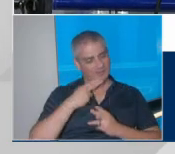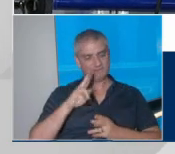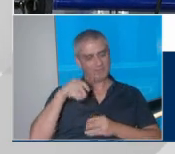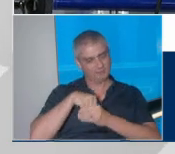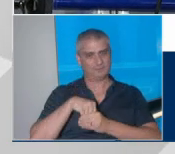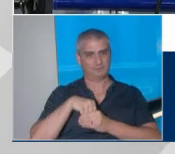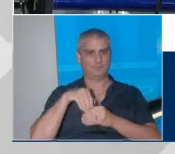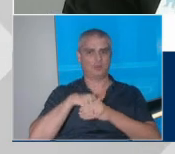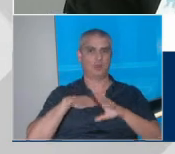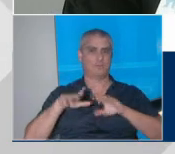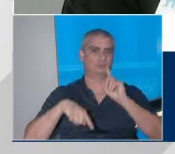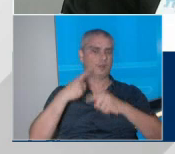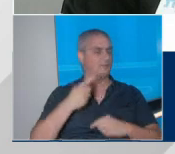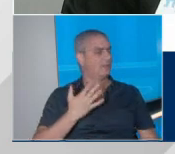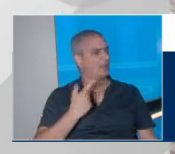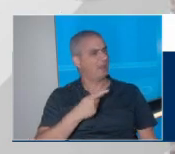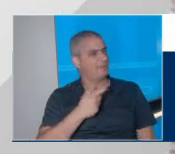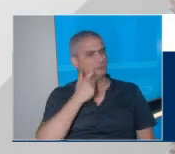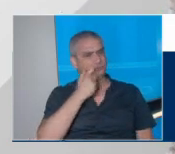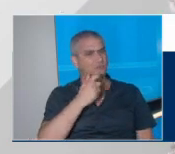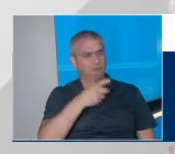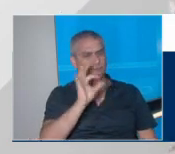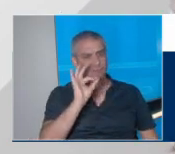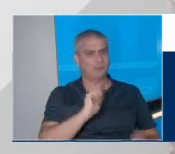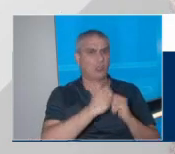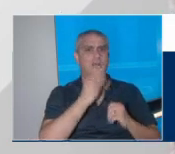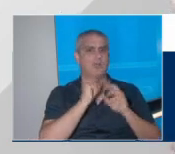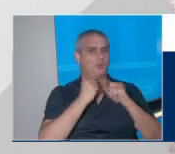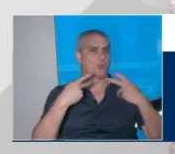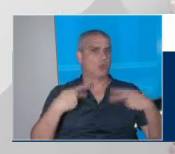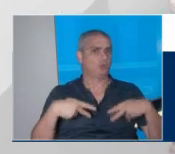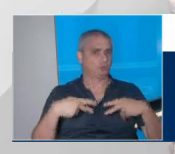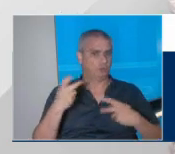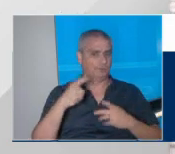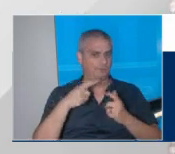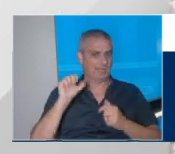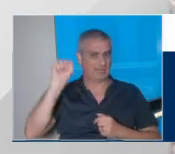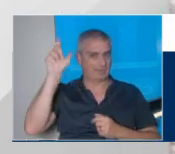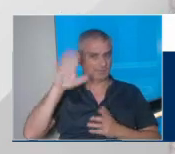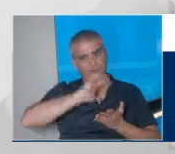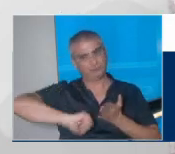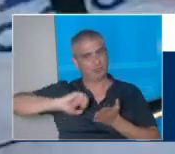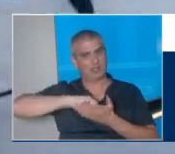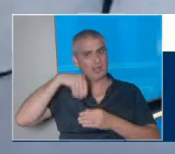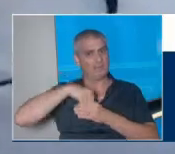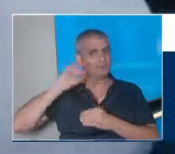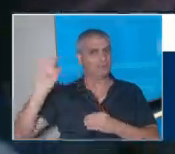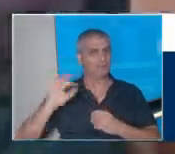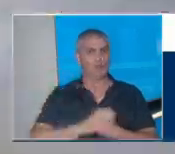מקומו בממשלה הבאה. עד כמה בש"ס ובכלל ביהדות התורה חוששים מאיתמר בן גביר שיקח להם את